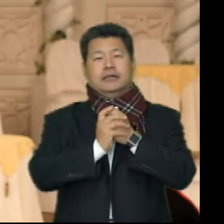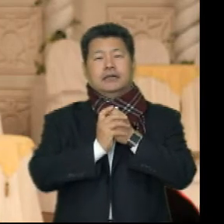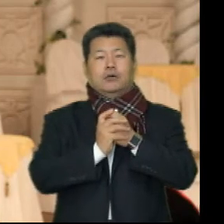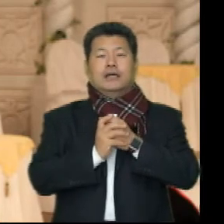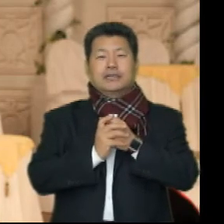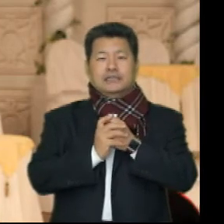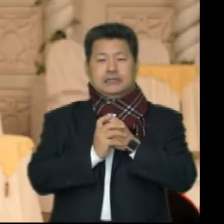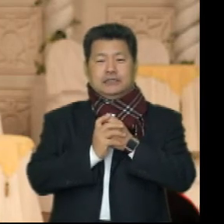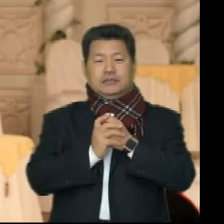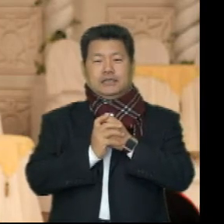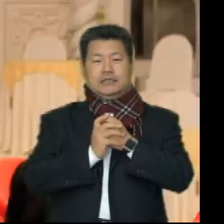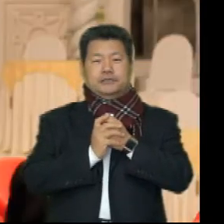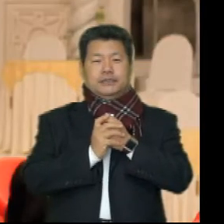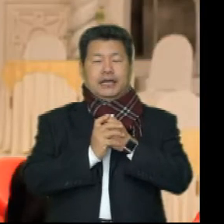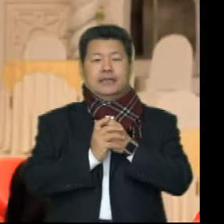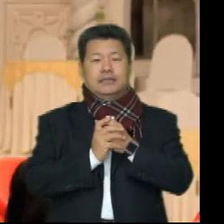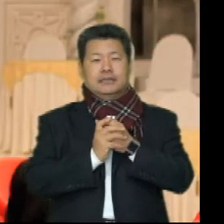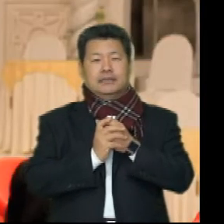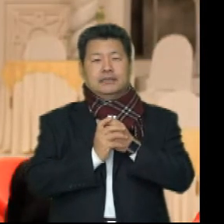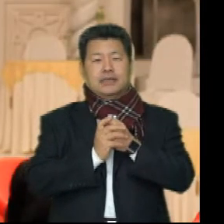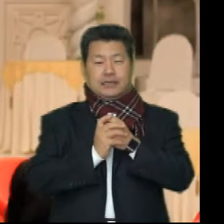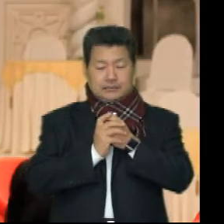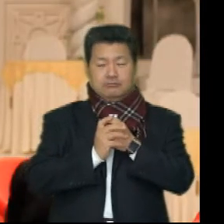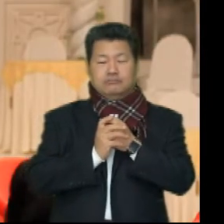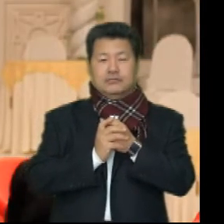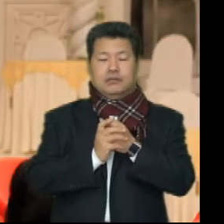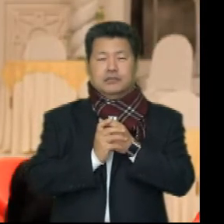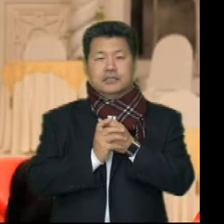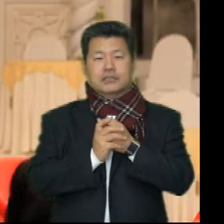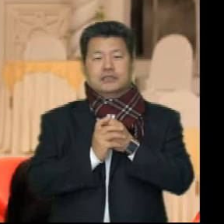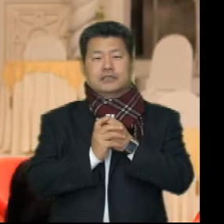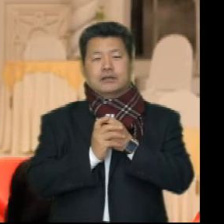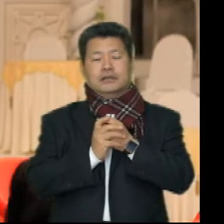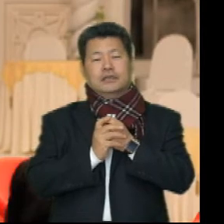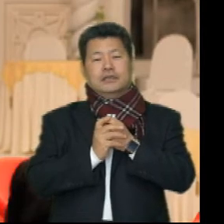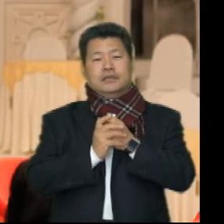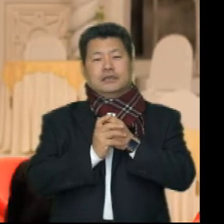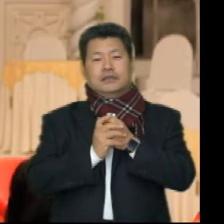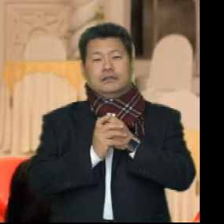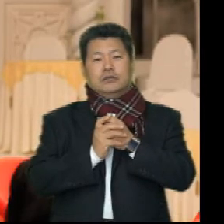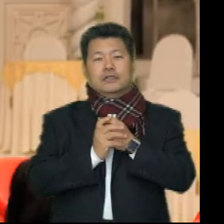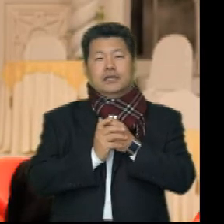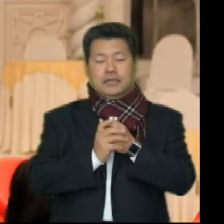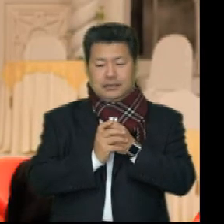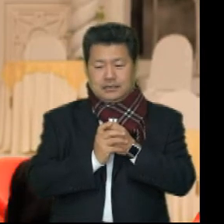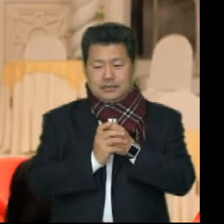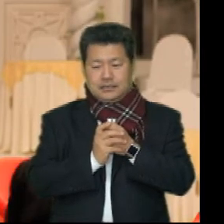내려오는데 황태집이 하나 있습니다. 가끔 거기에 들려서